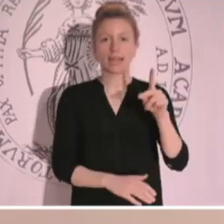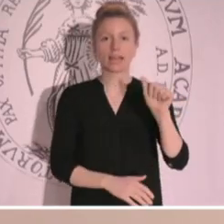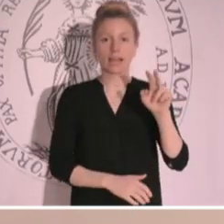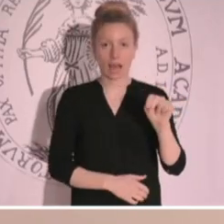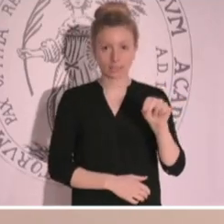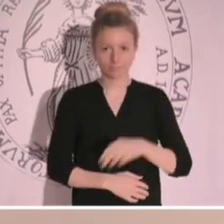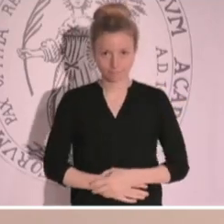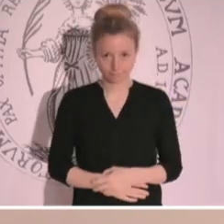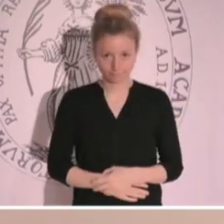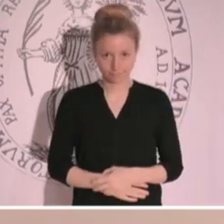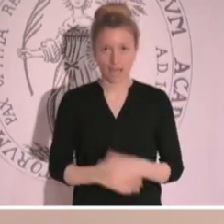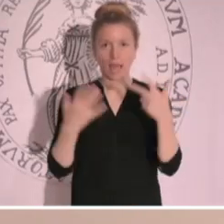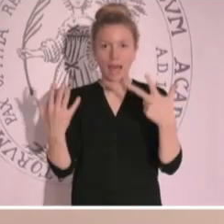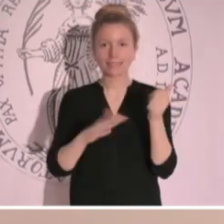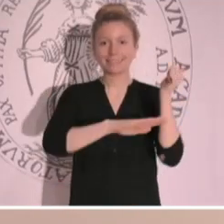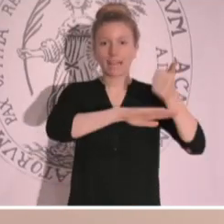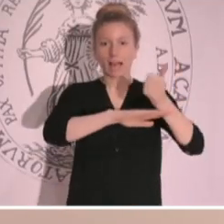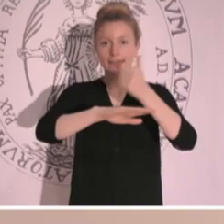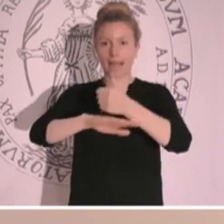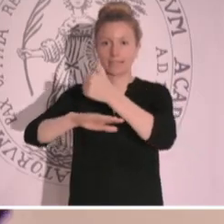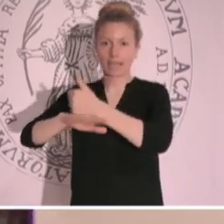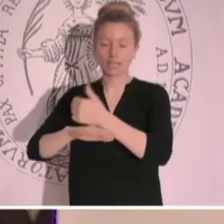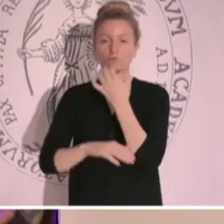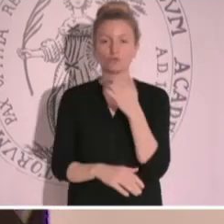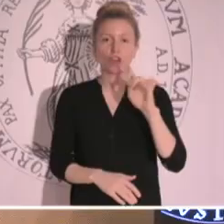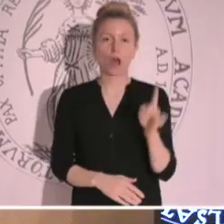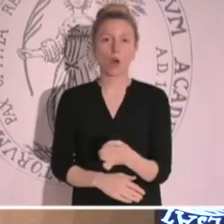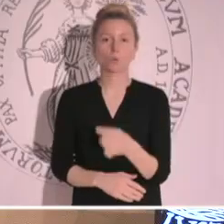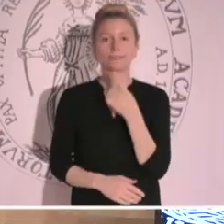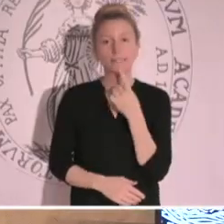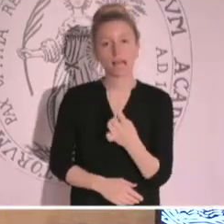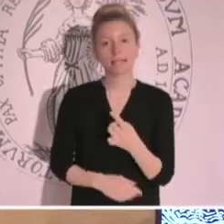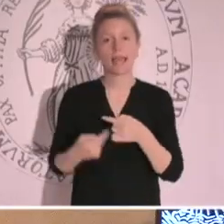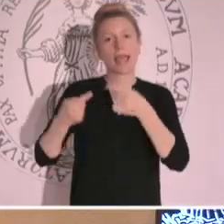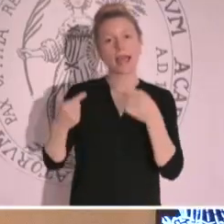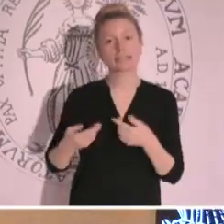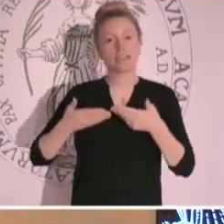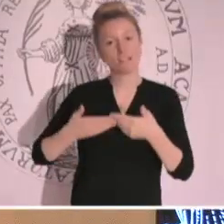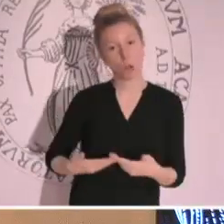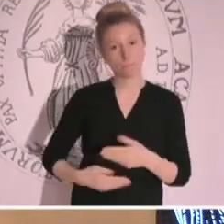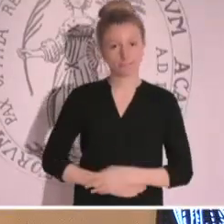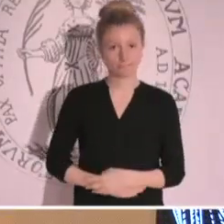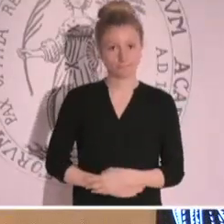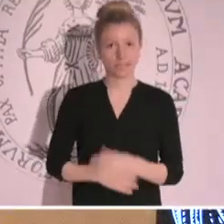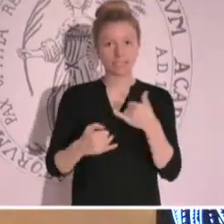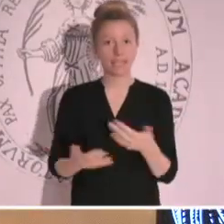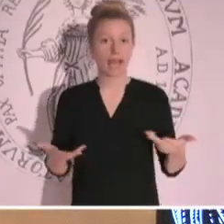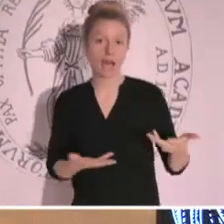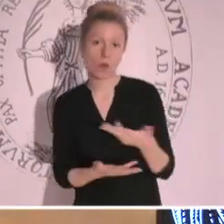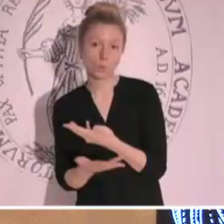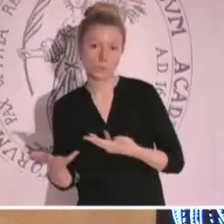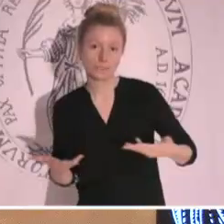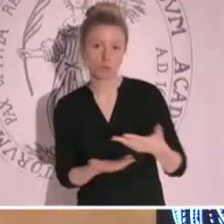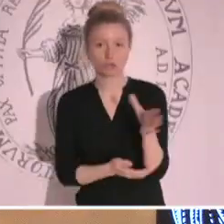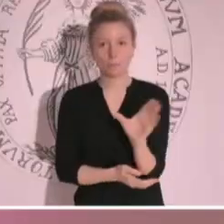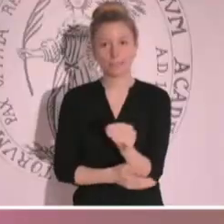Fakultäten herzlich in Kiel willkommen heißen. Ich werde nun ins Gespräch gehen mit den Dekanen der Medizinischen Fakultät, Professor